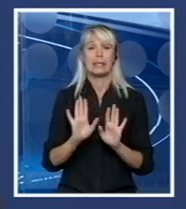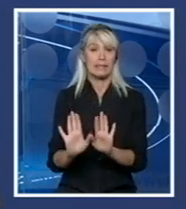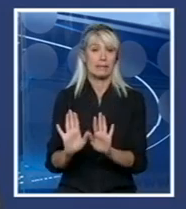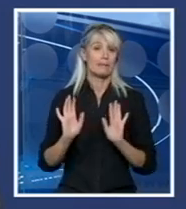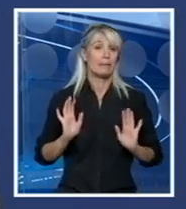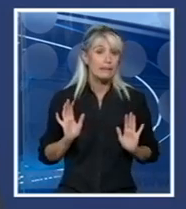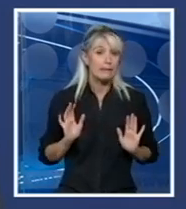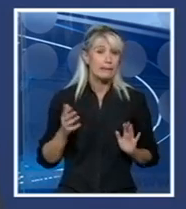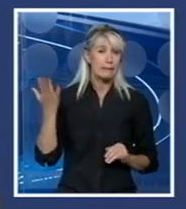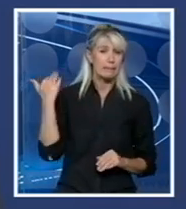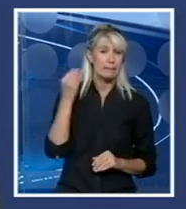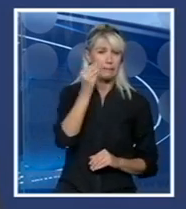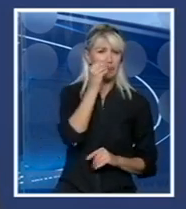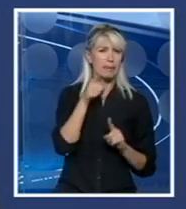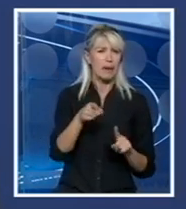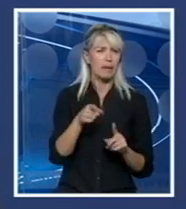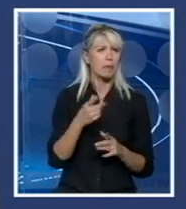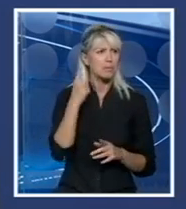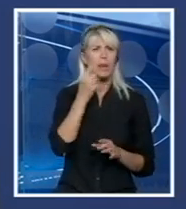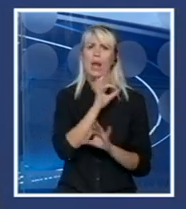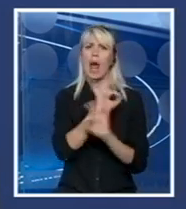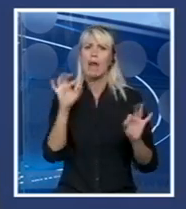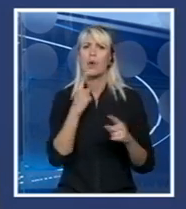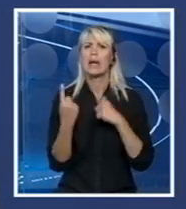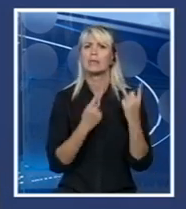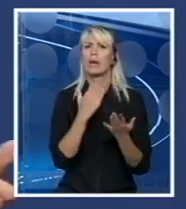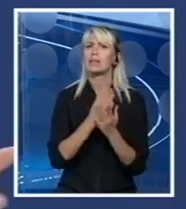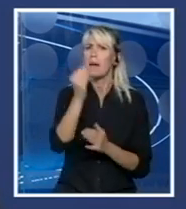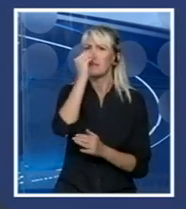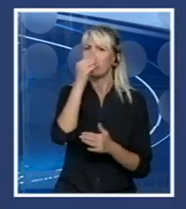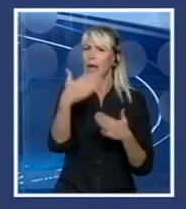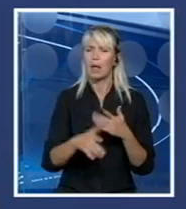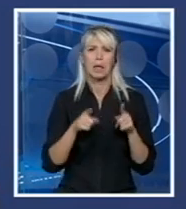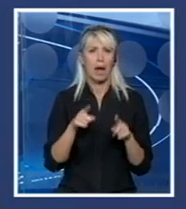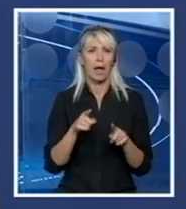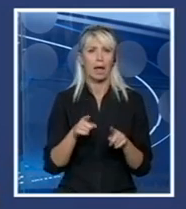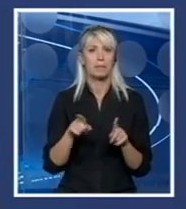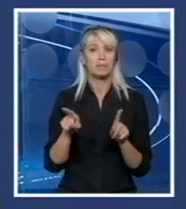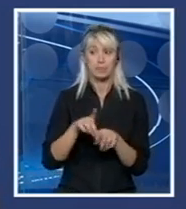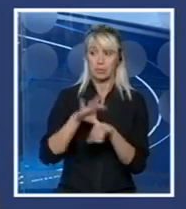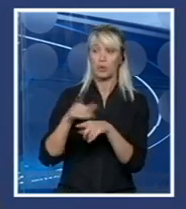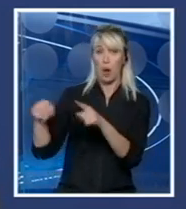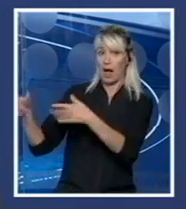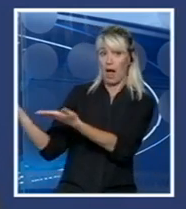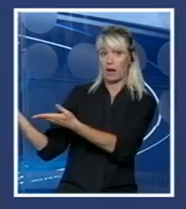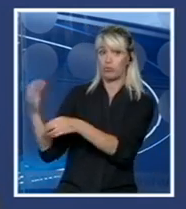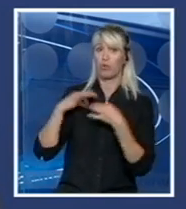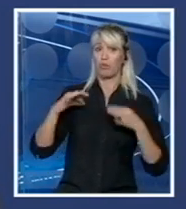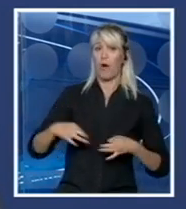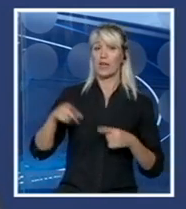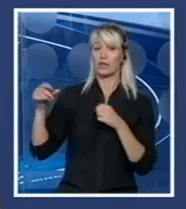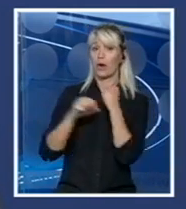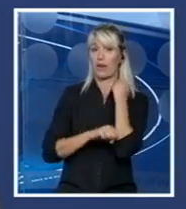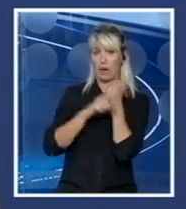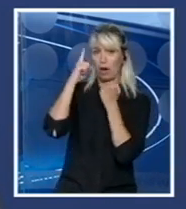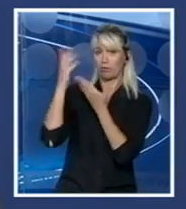u maju, najbolje smo uslove ostvarili kraj maja. Tu su i lekari koji su i profesori, pa znaju o čemu govorimo. Tako